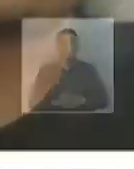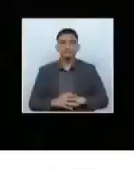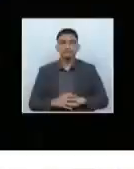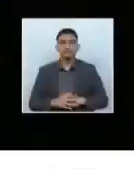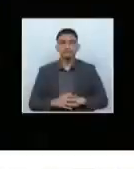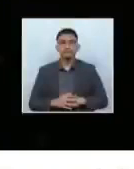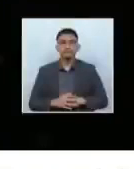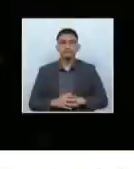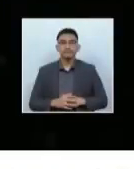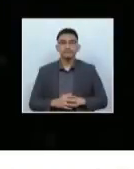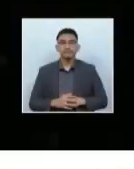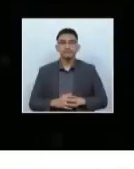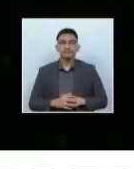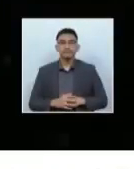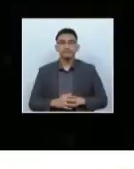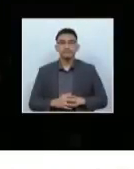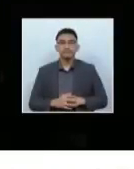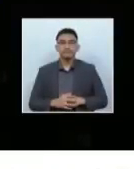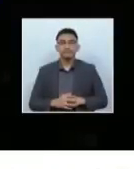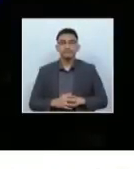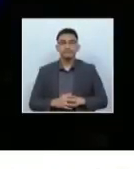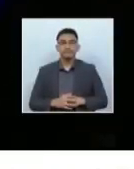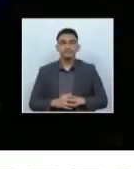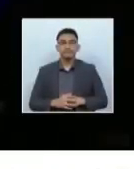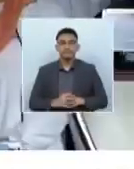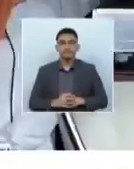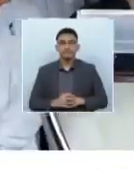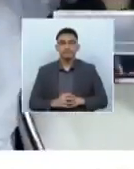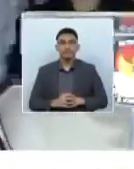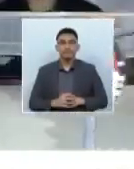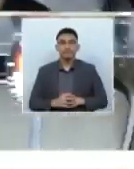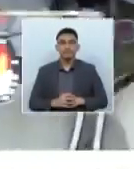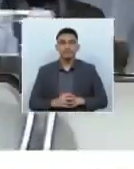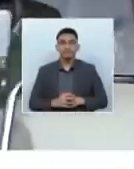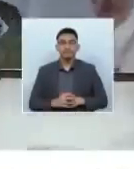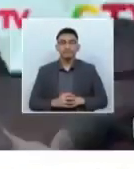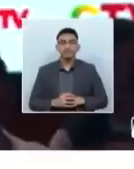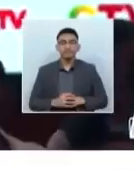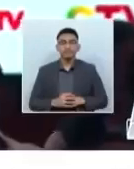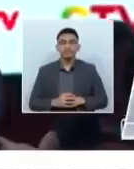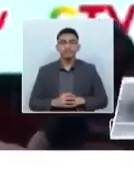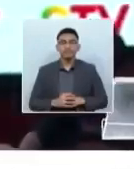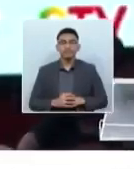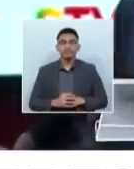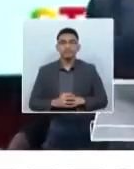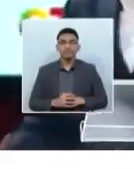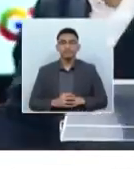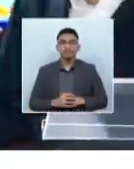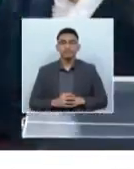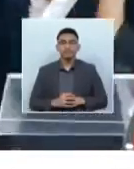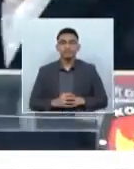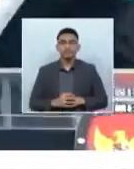tren perbincangan itu terus naik makin malam lagi. Pukul 19 itu terakhir relatif masih landai di atas 500-an, terus